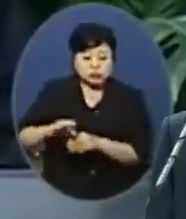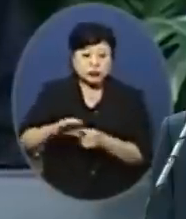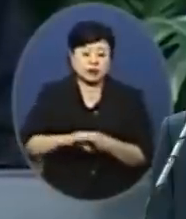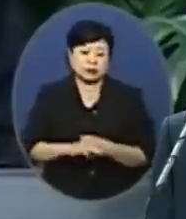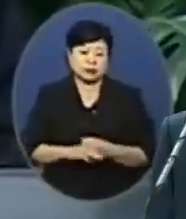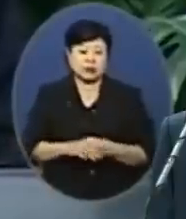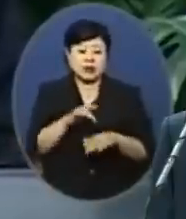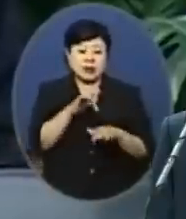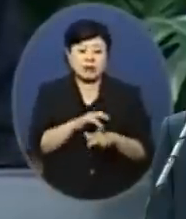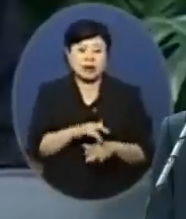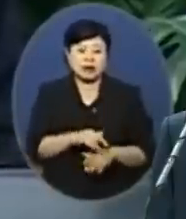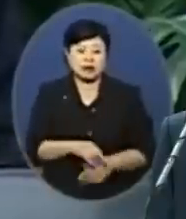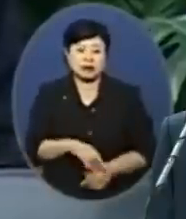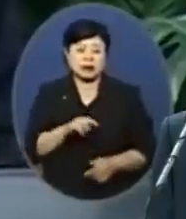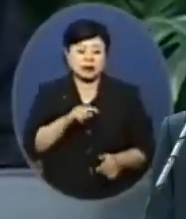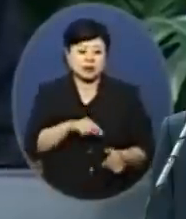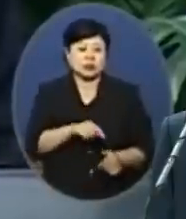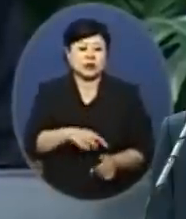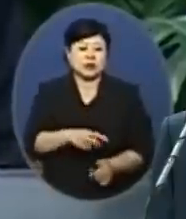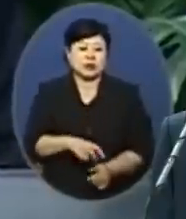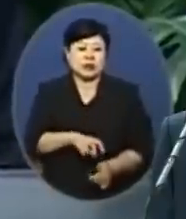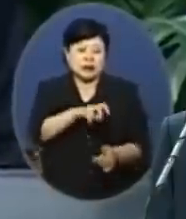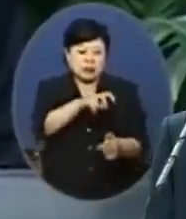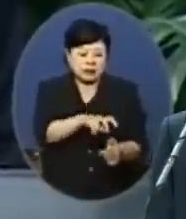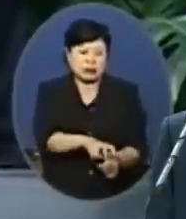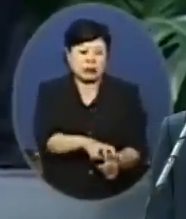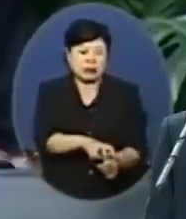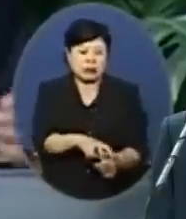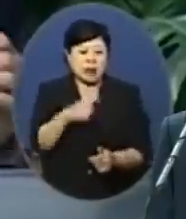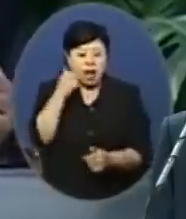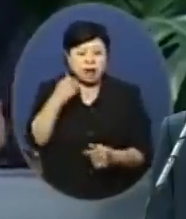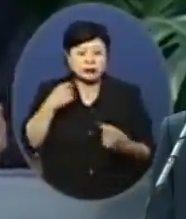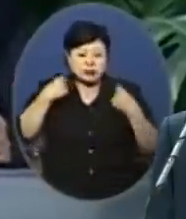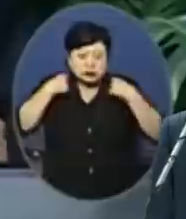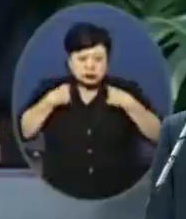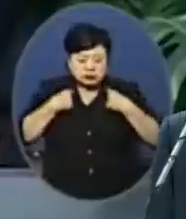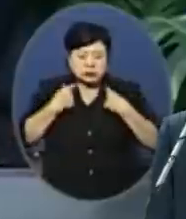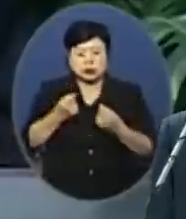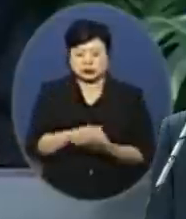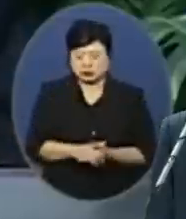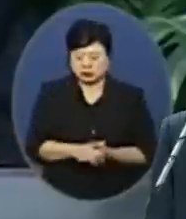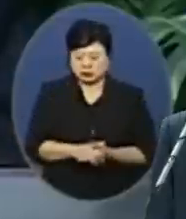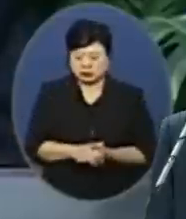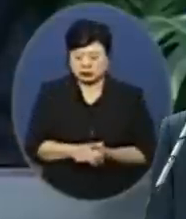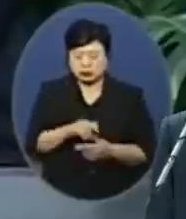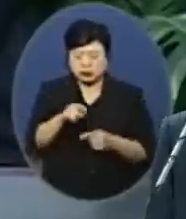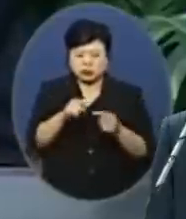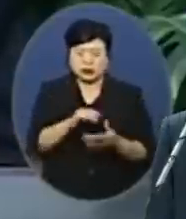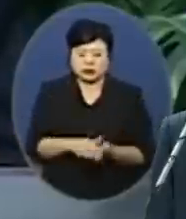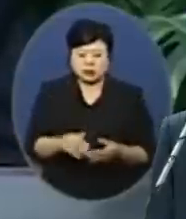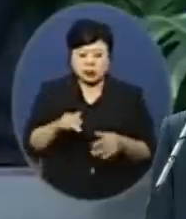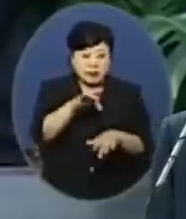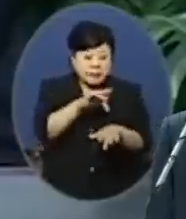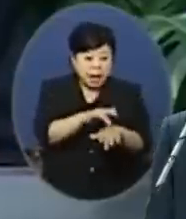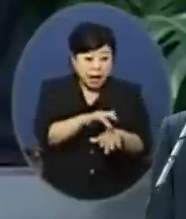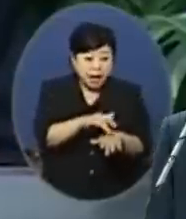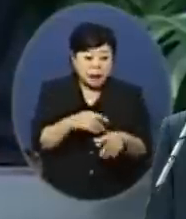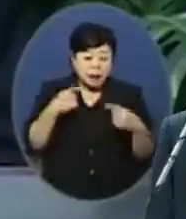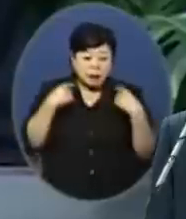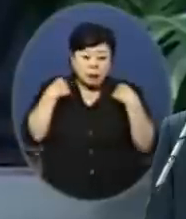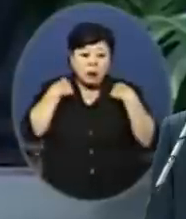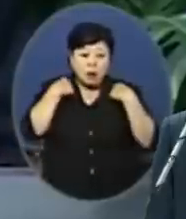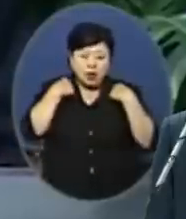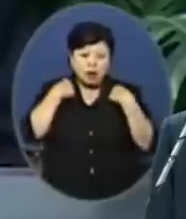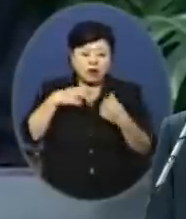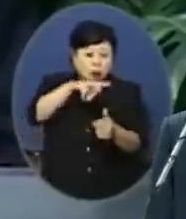마귀가 여러분 위에 올라탑니다. 어린아이들이 아버지 목에 걸치고 걸어가는 것처럼 마귀가 여러분 목에